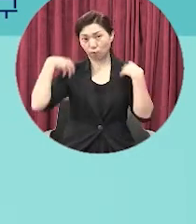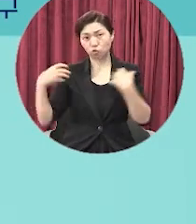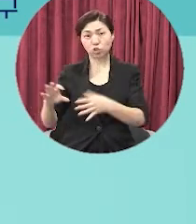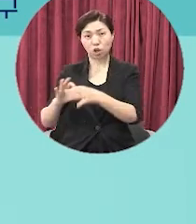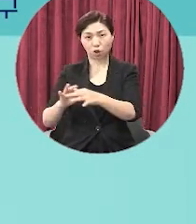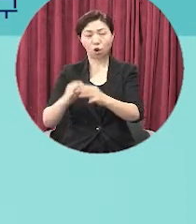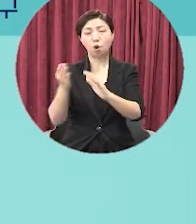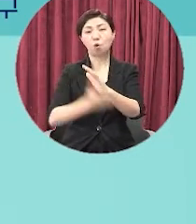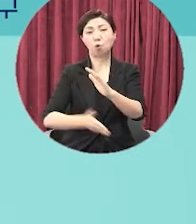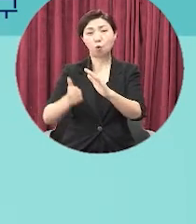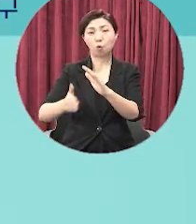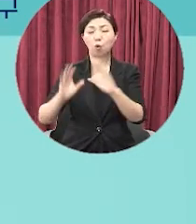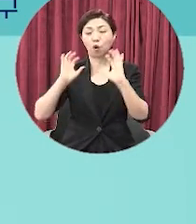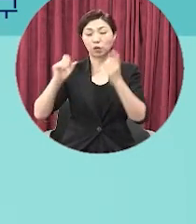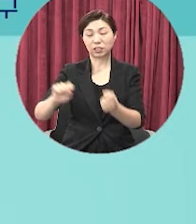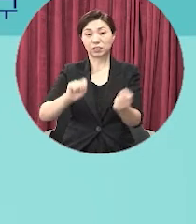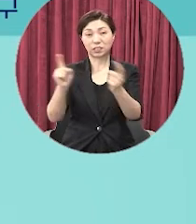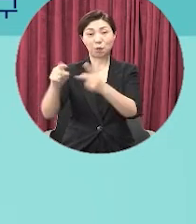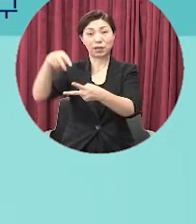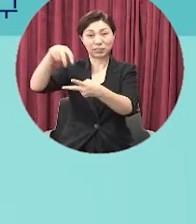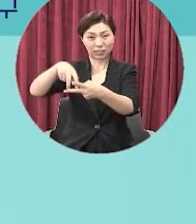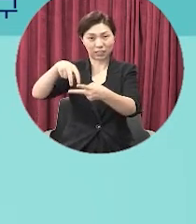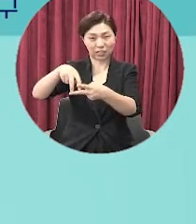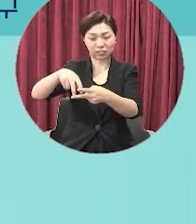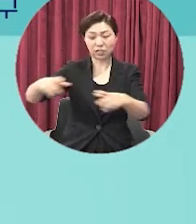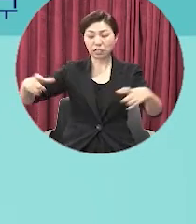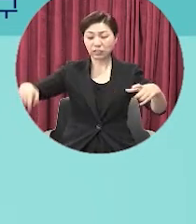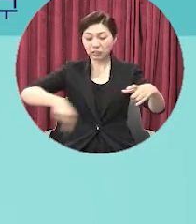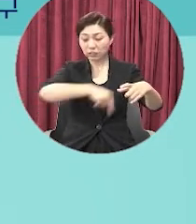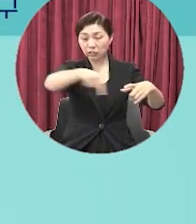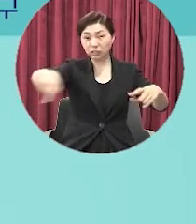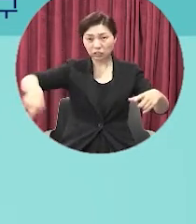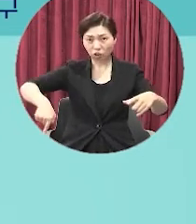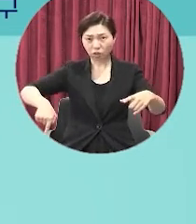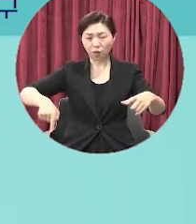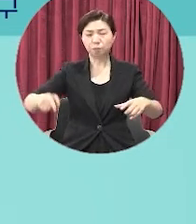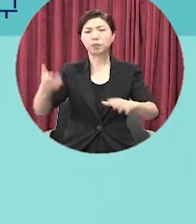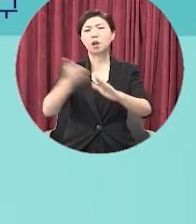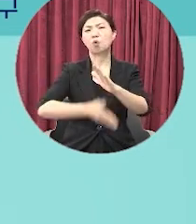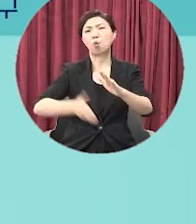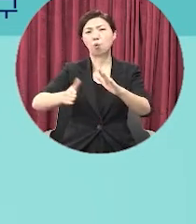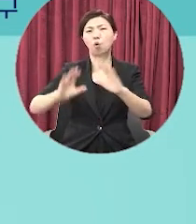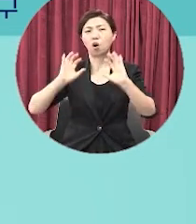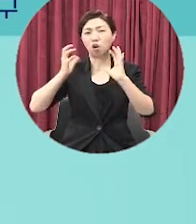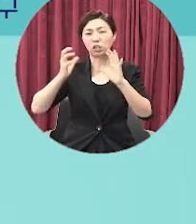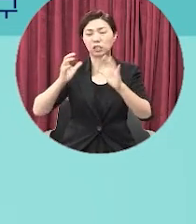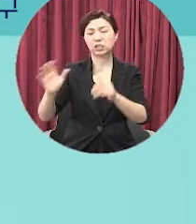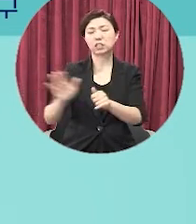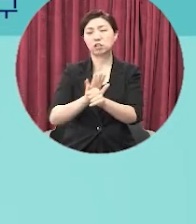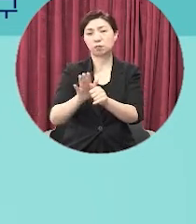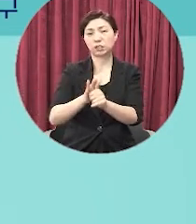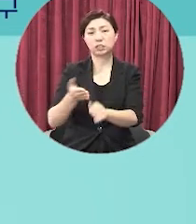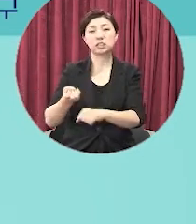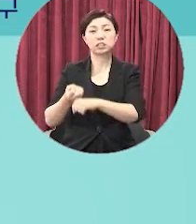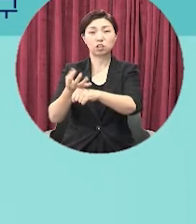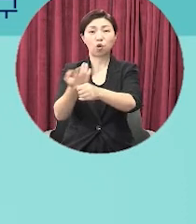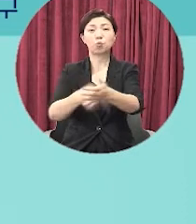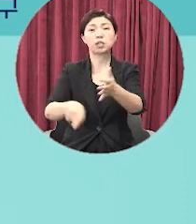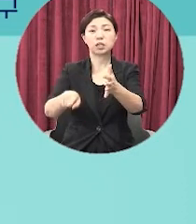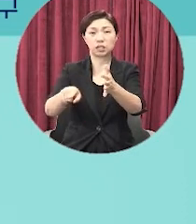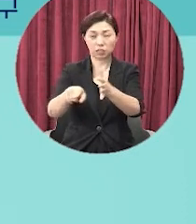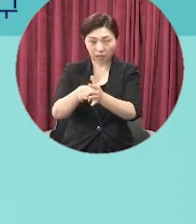이제 하루 3 터는 그 지역 4의 00 어린이 자 참여 의료기관 들의 어떤 서비스를 전달할 수 있게끔 하는 이런 다